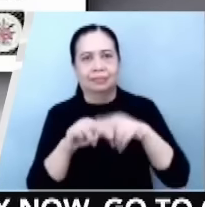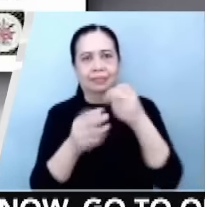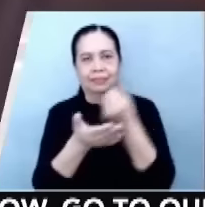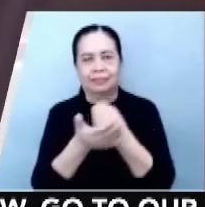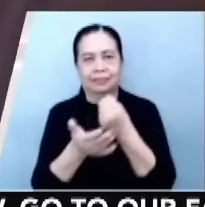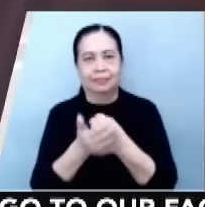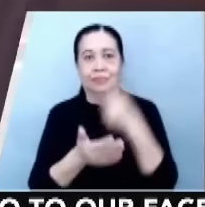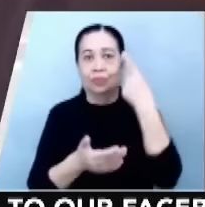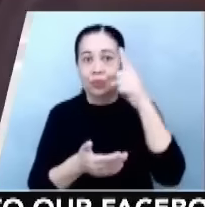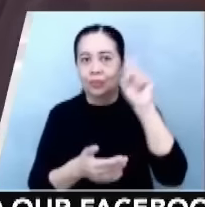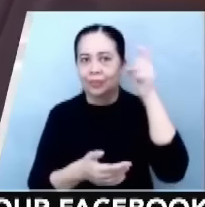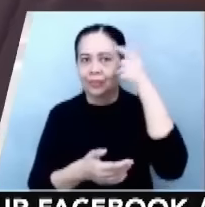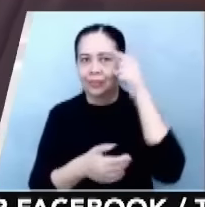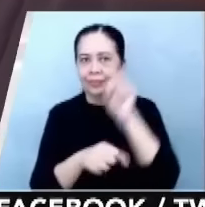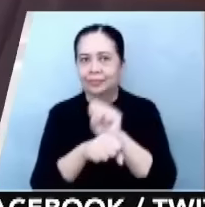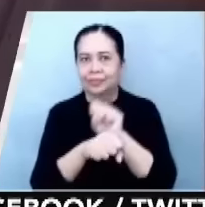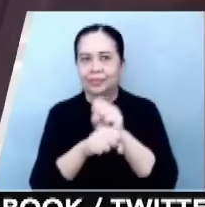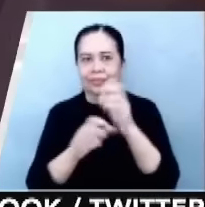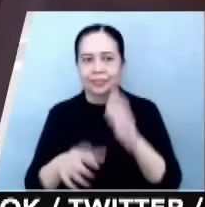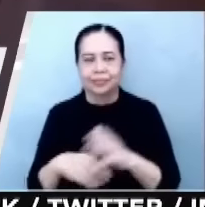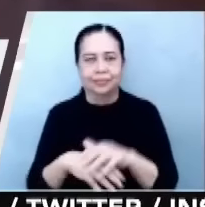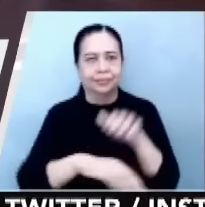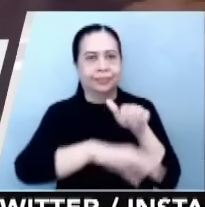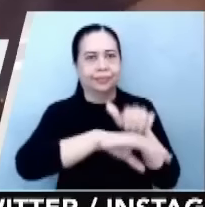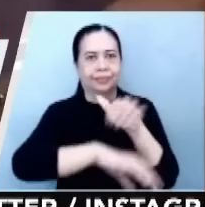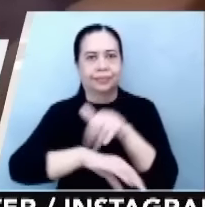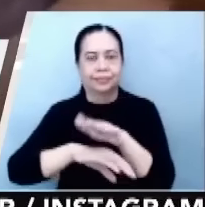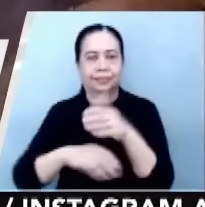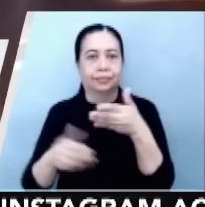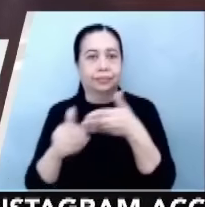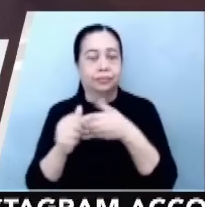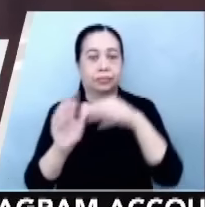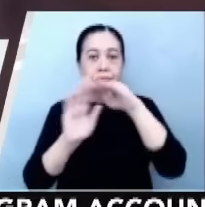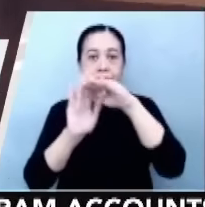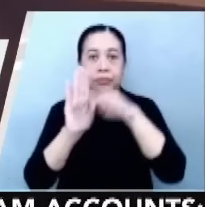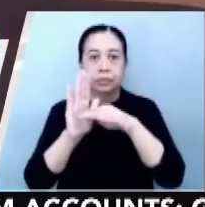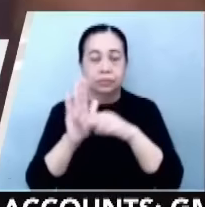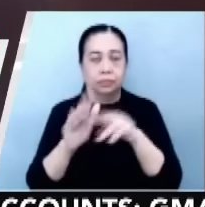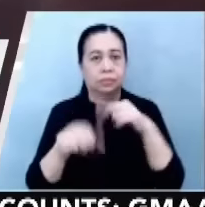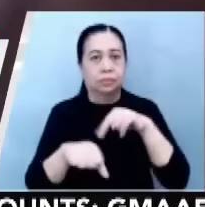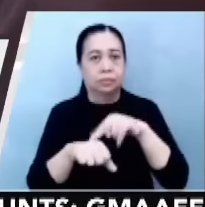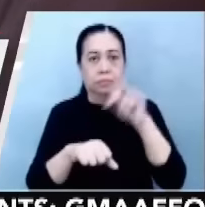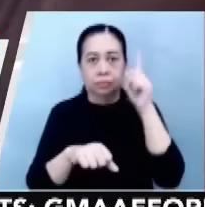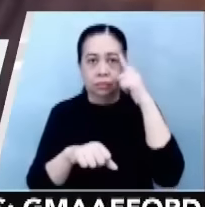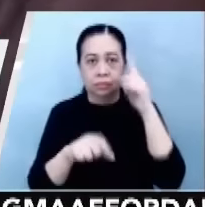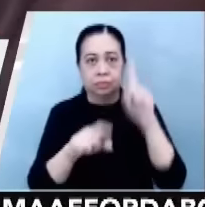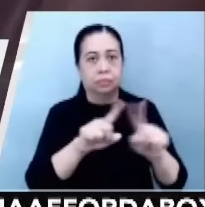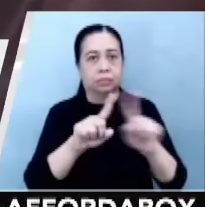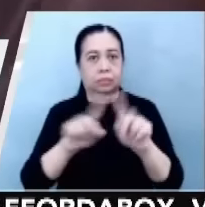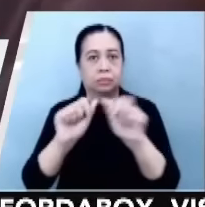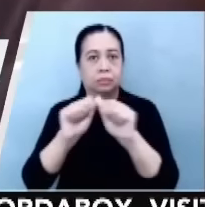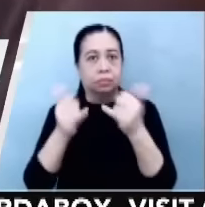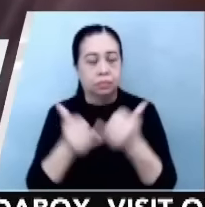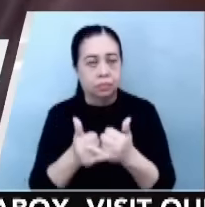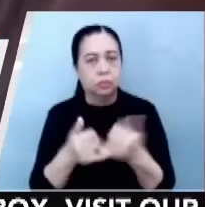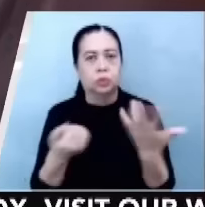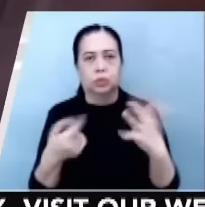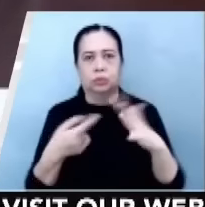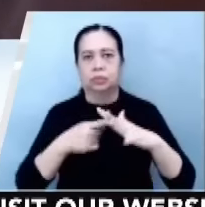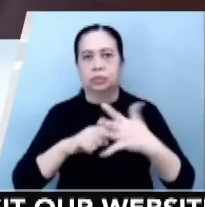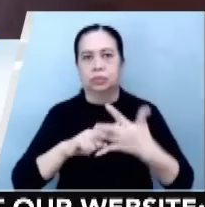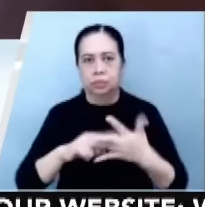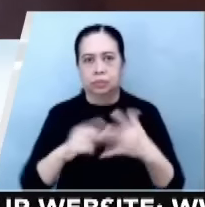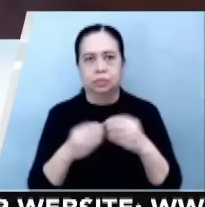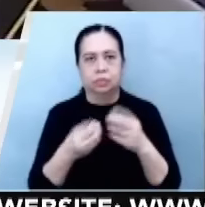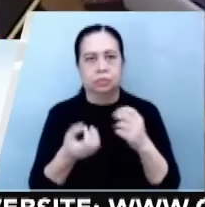gobyerno. Napadala na rin po natin yung guidelines sa ating national government agencies para masimulan na po nila ang computation